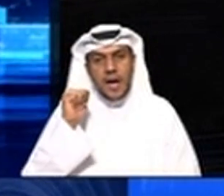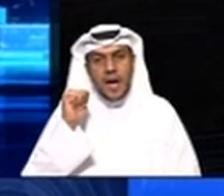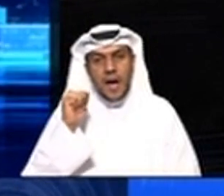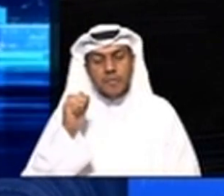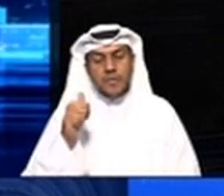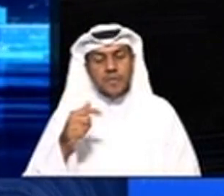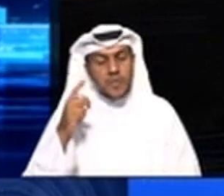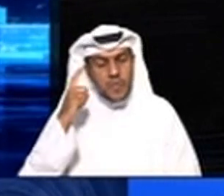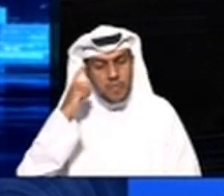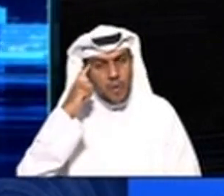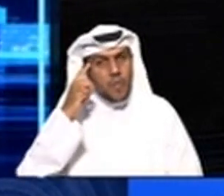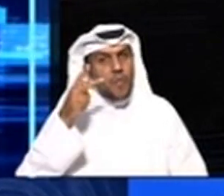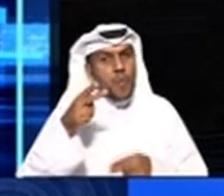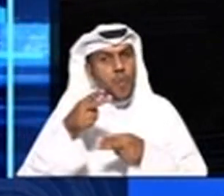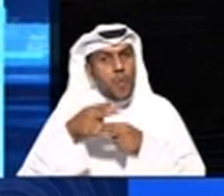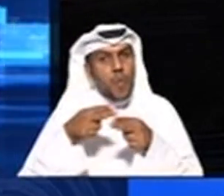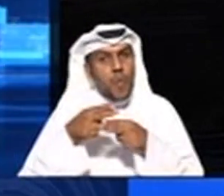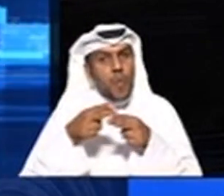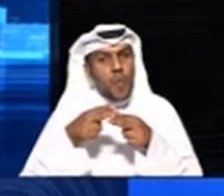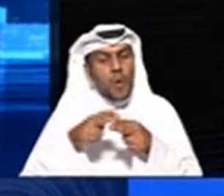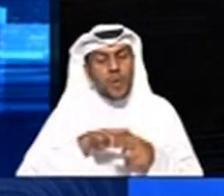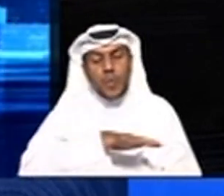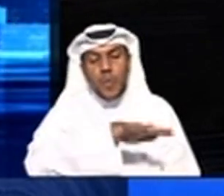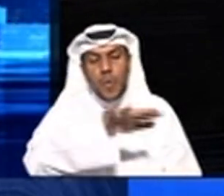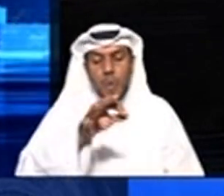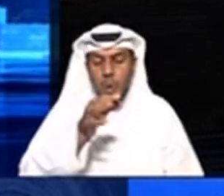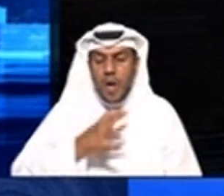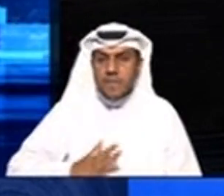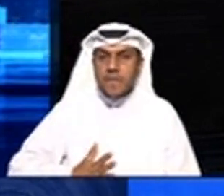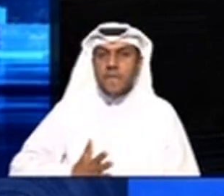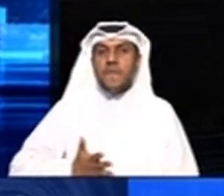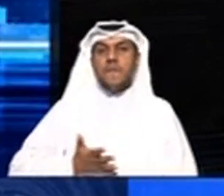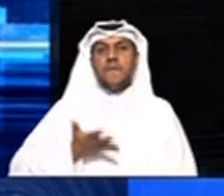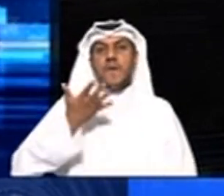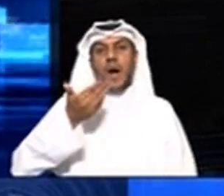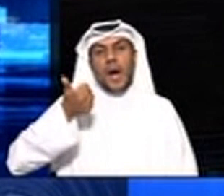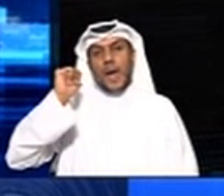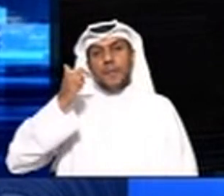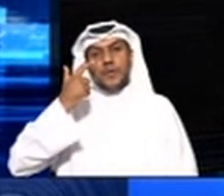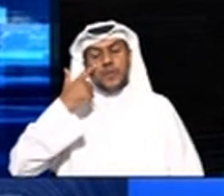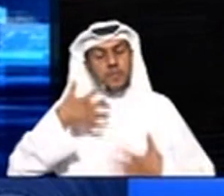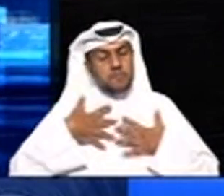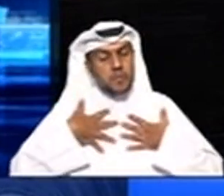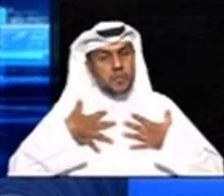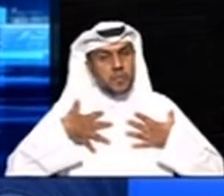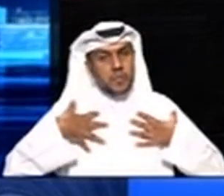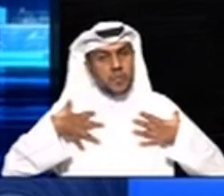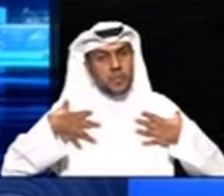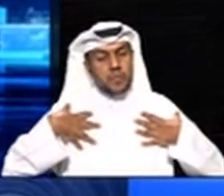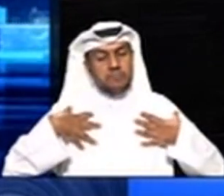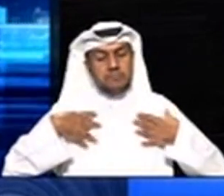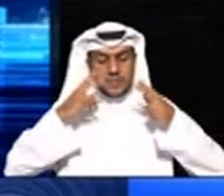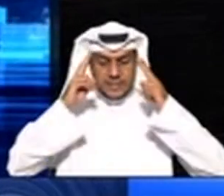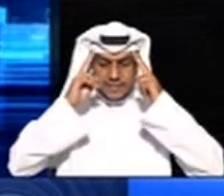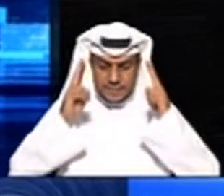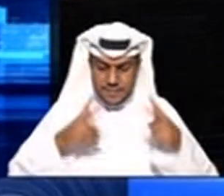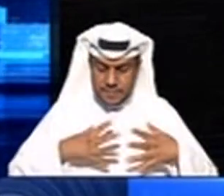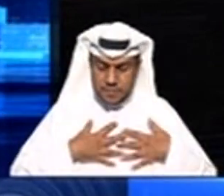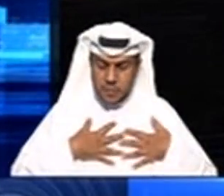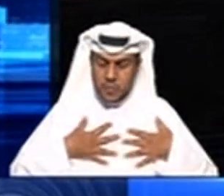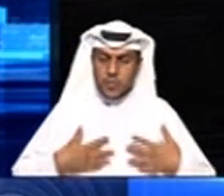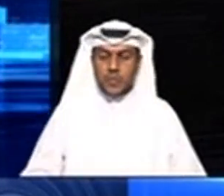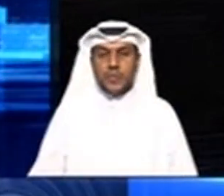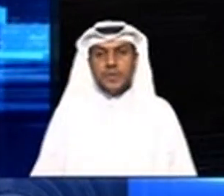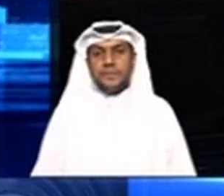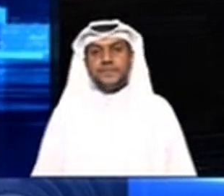كدولة وكشعب، ولازم كلنا نكون فخورين في اللي حصل يوم أمس. في حقيقتين يجب الوقوف عندهما